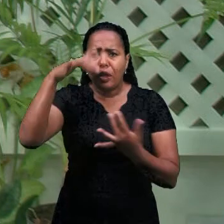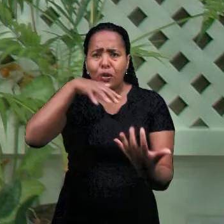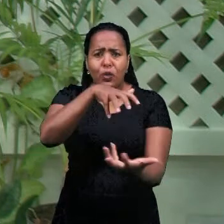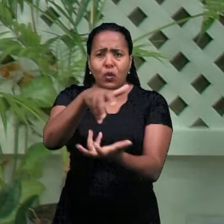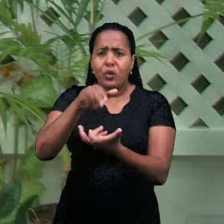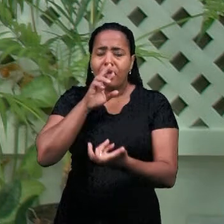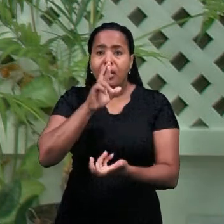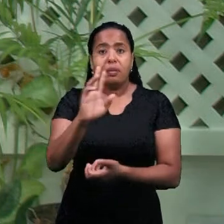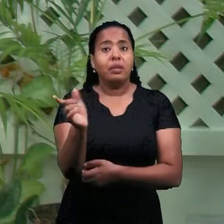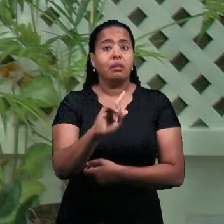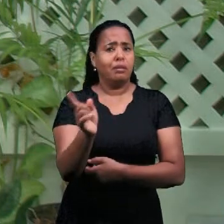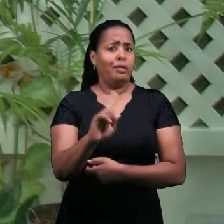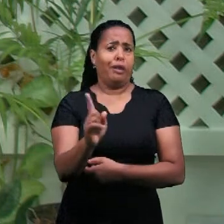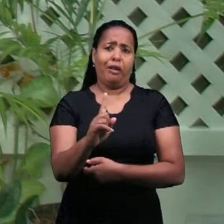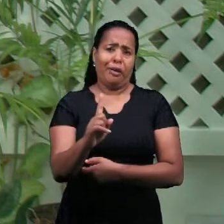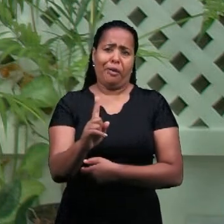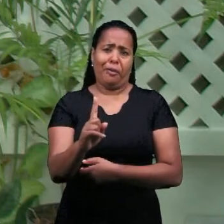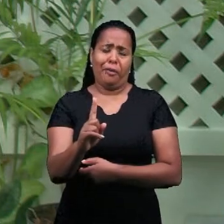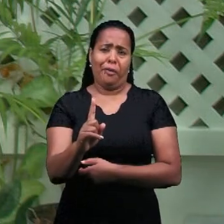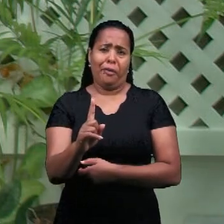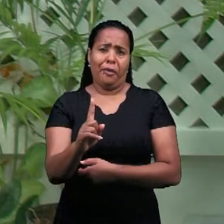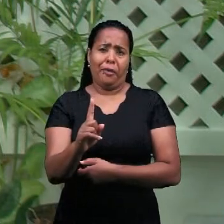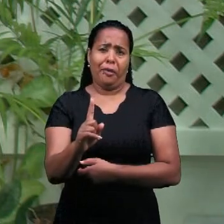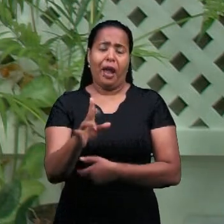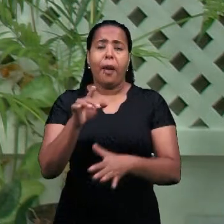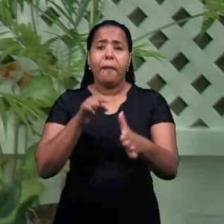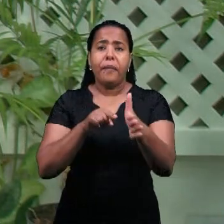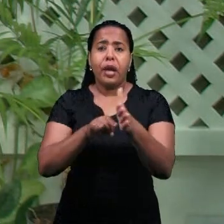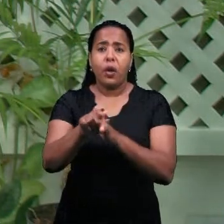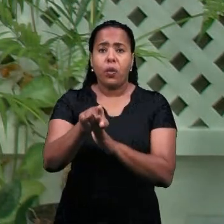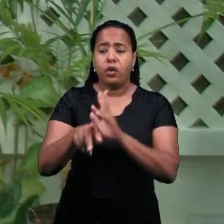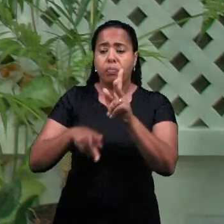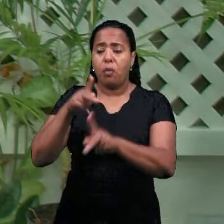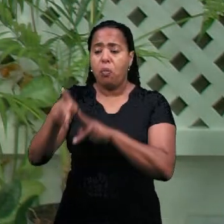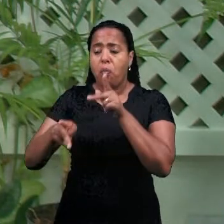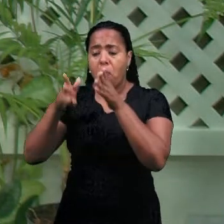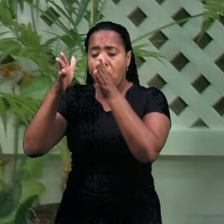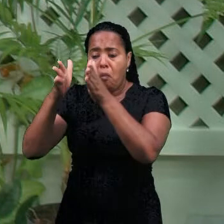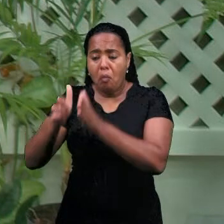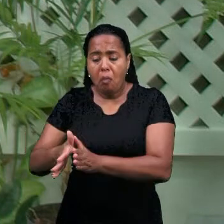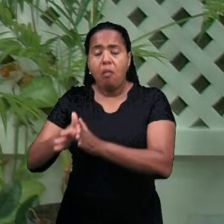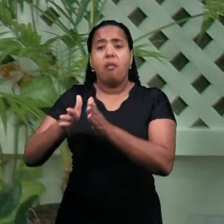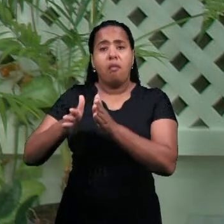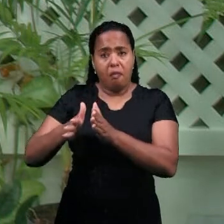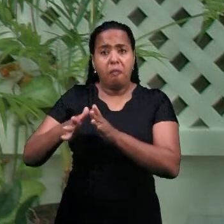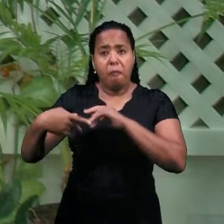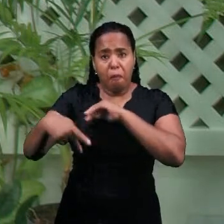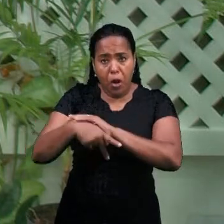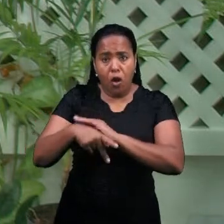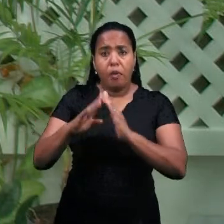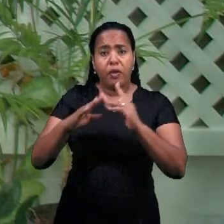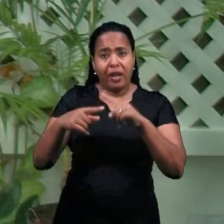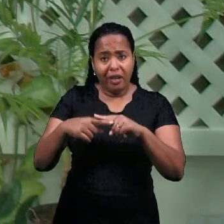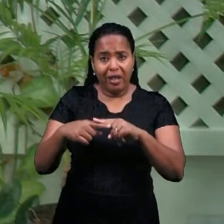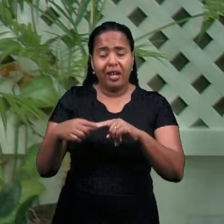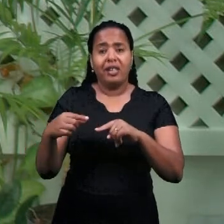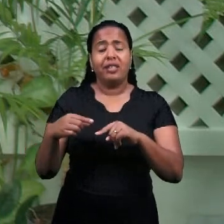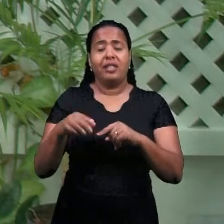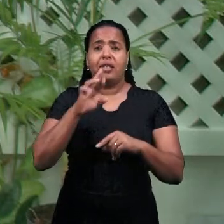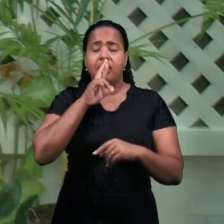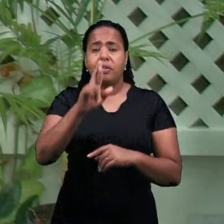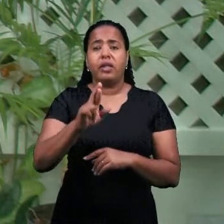le monde. Nous posons des questions pour l'Église. Donc, quand je parle à propos des vierges, je ne suis pas en train de